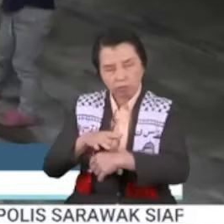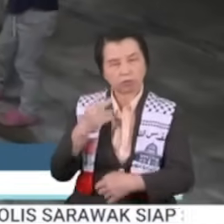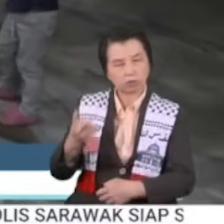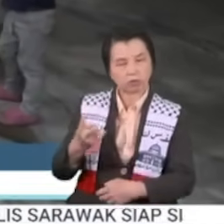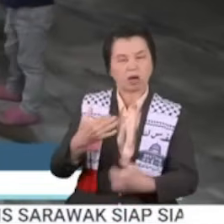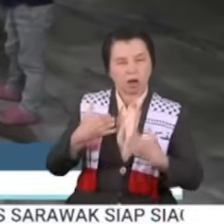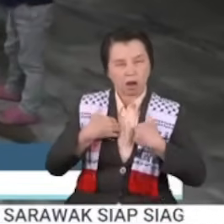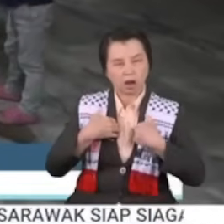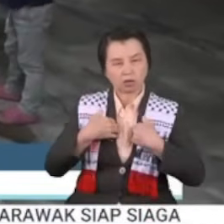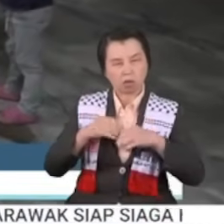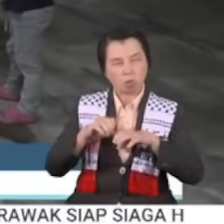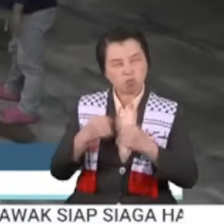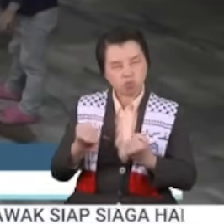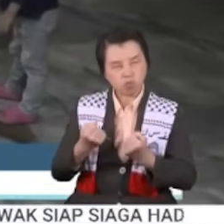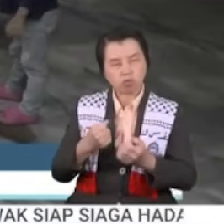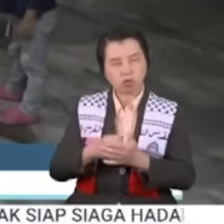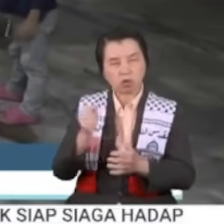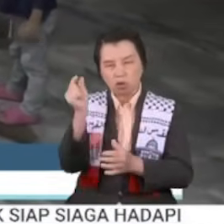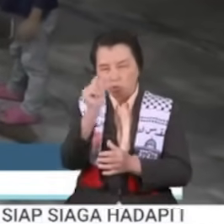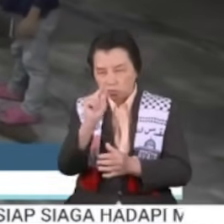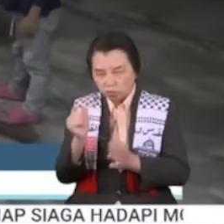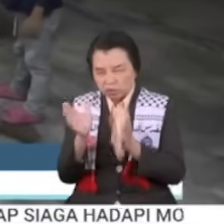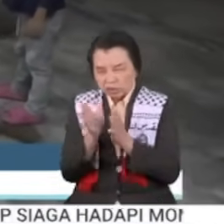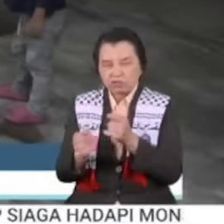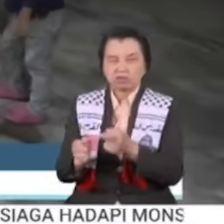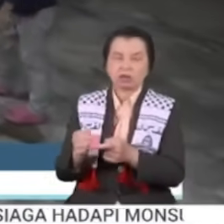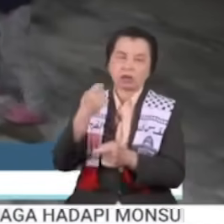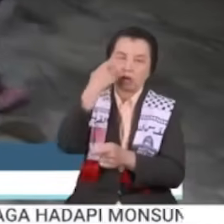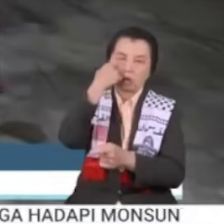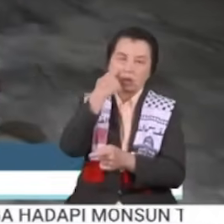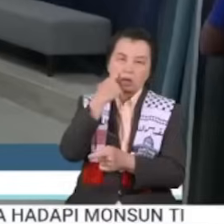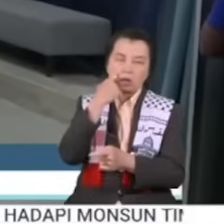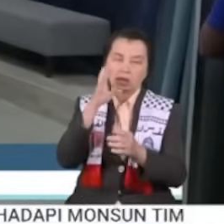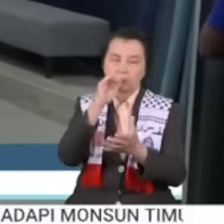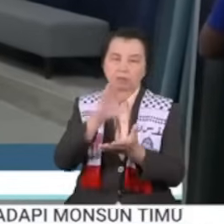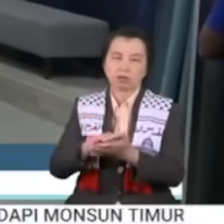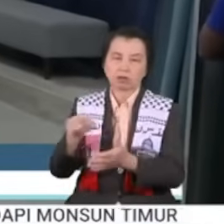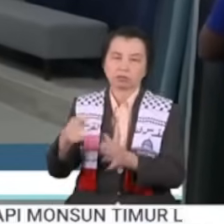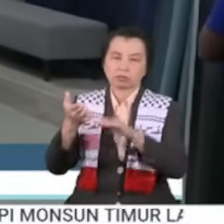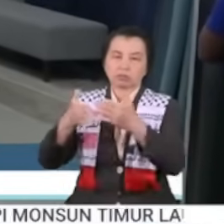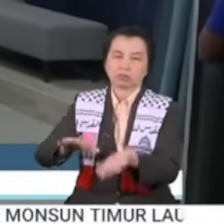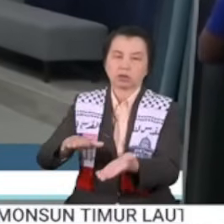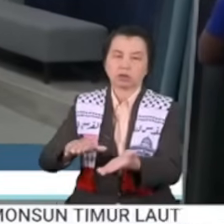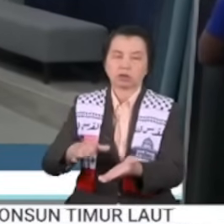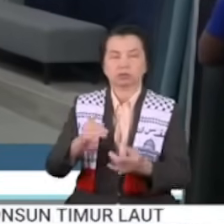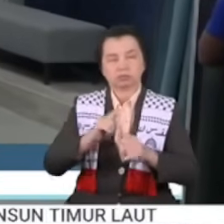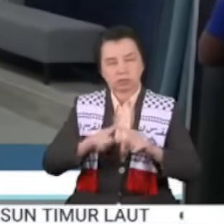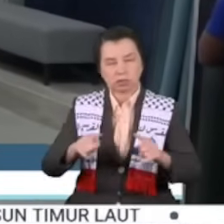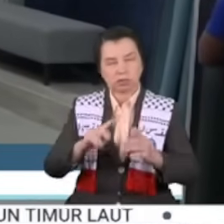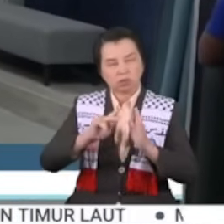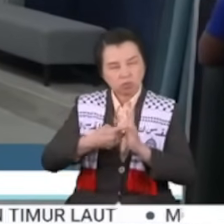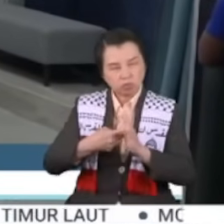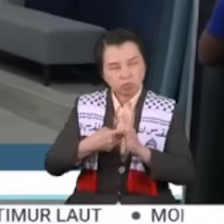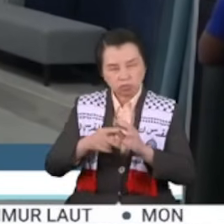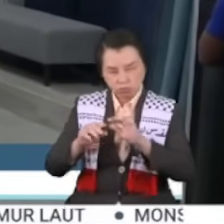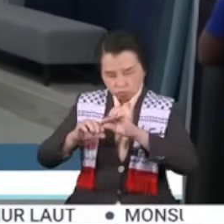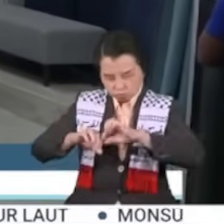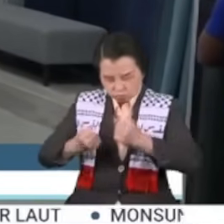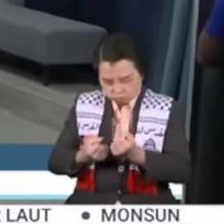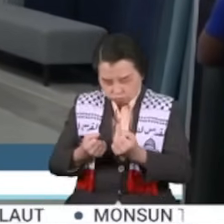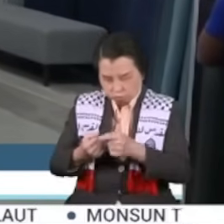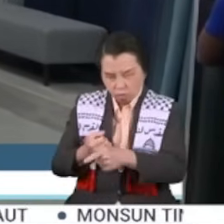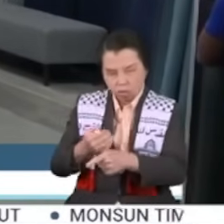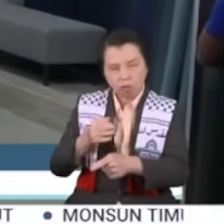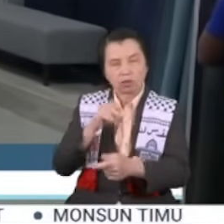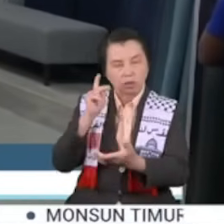mendapati terdapat kebocoran pada usus kecil mangsa yang dipercayai menyebabkan kematiannya bagaimanapun punca kebocoran itu masih belum